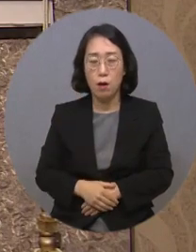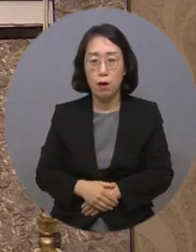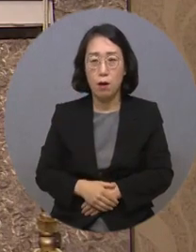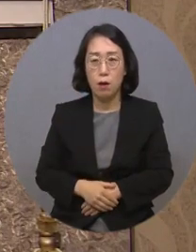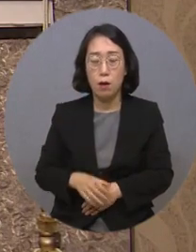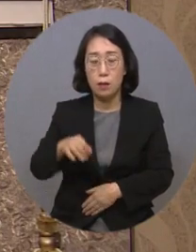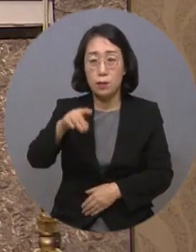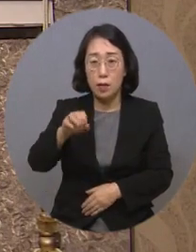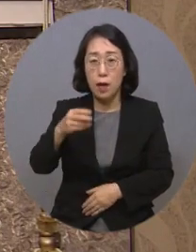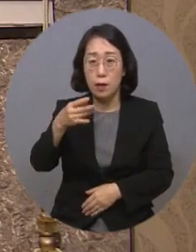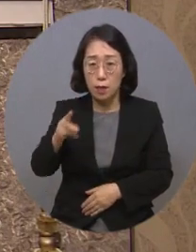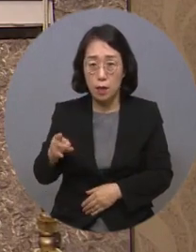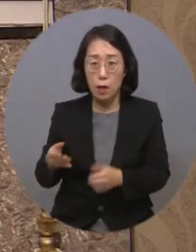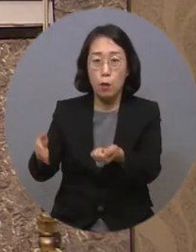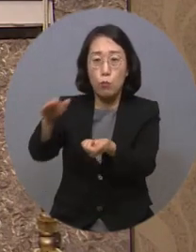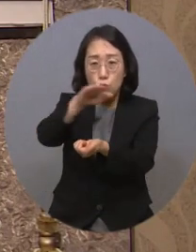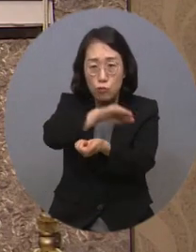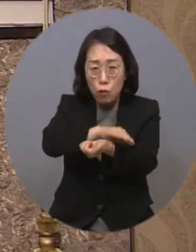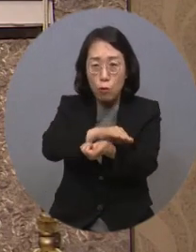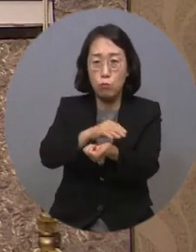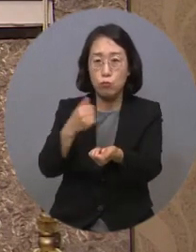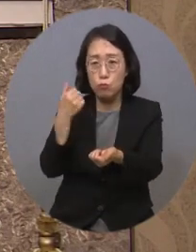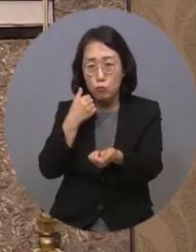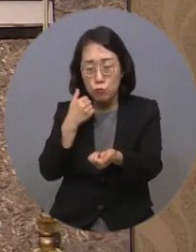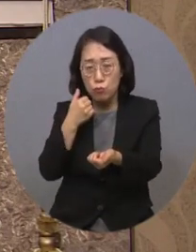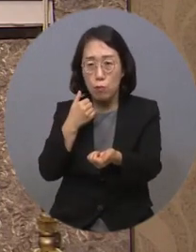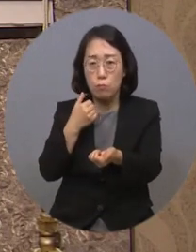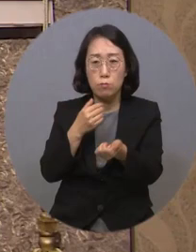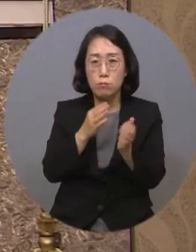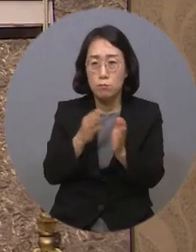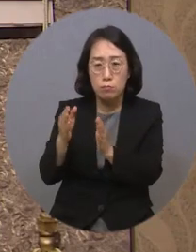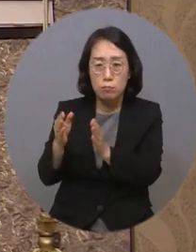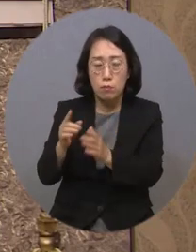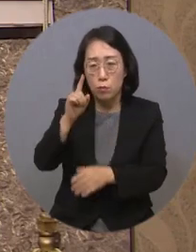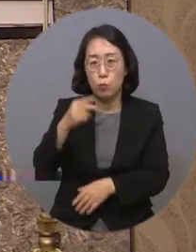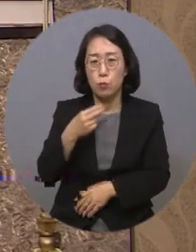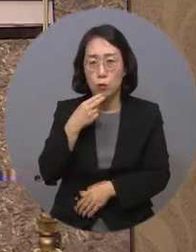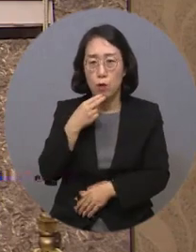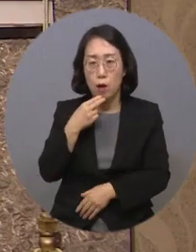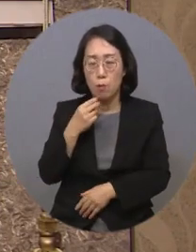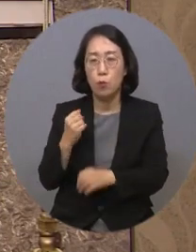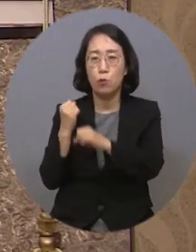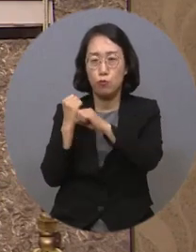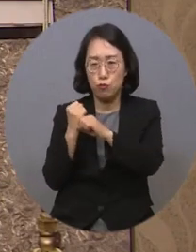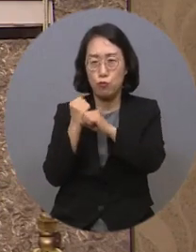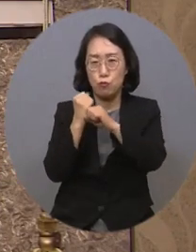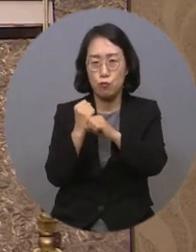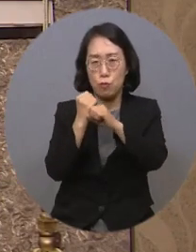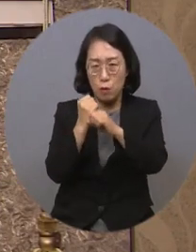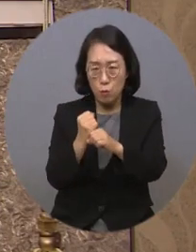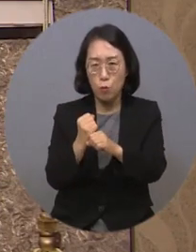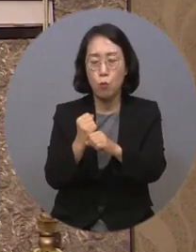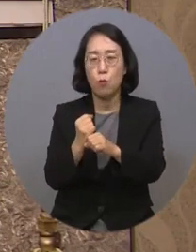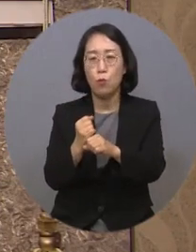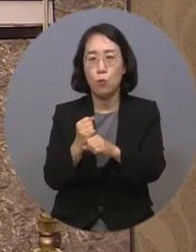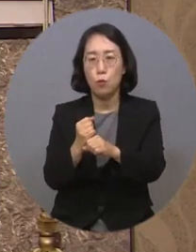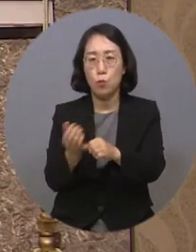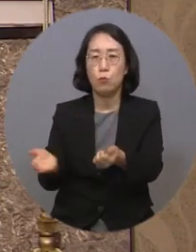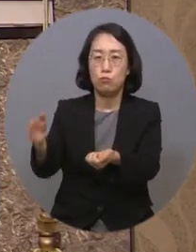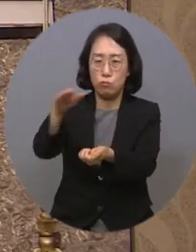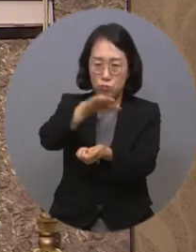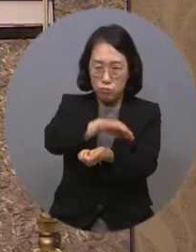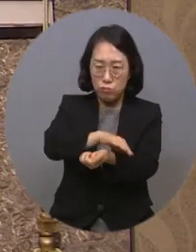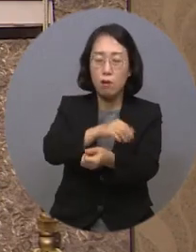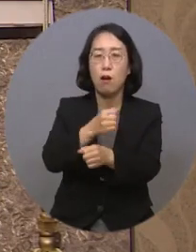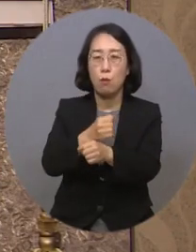청년이 처음으로 장례를 치러봤어요, 제가. 할머니 직접 응고하고, 이제 공업묘지까지 다 안장해드리고. 네. 그때